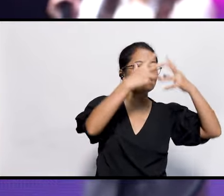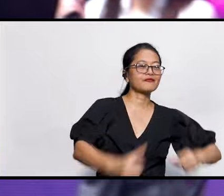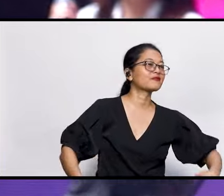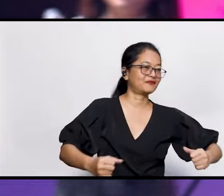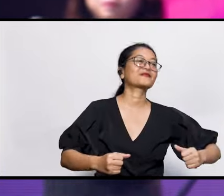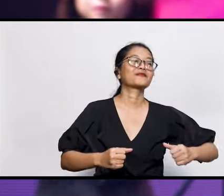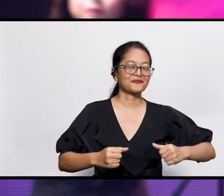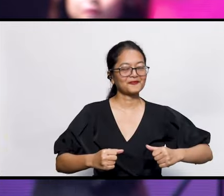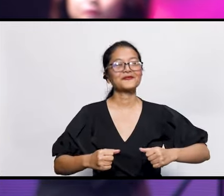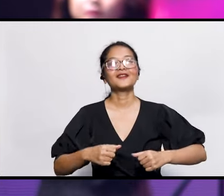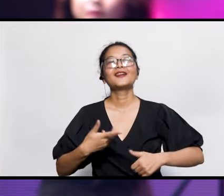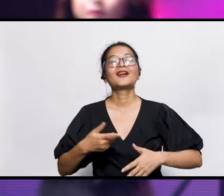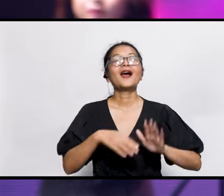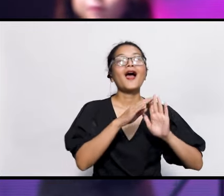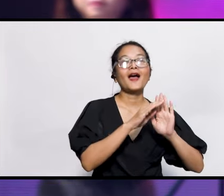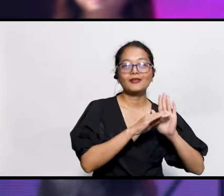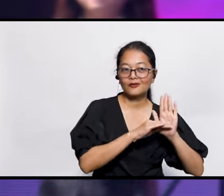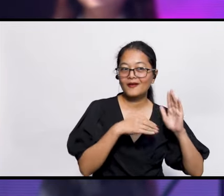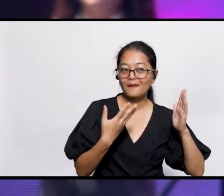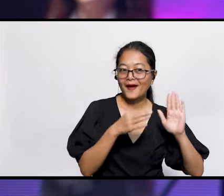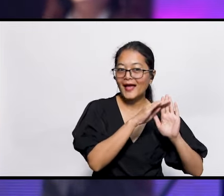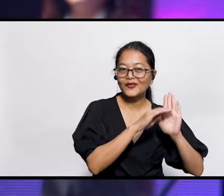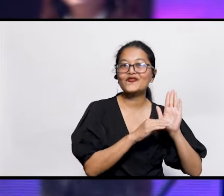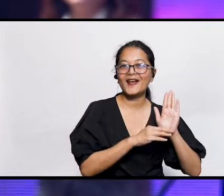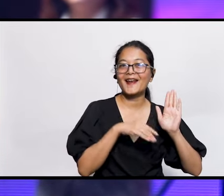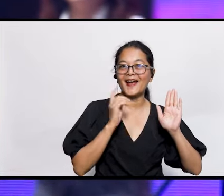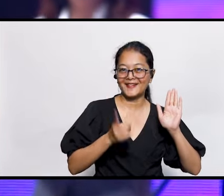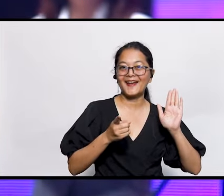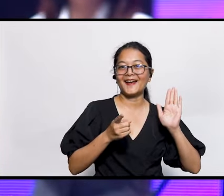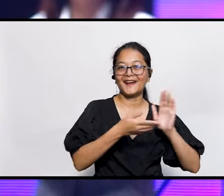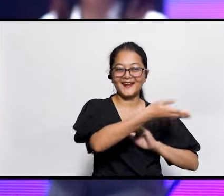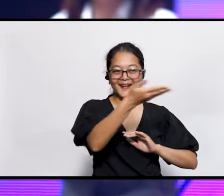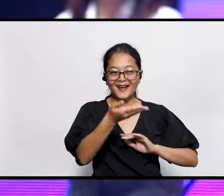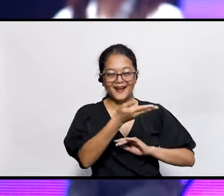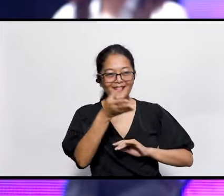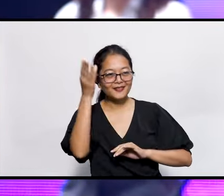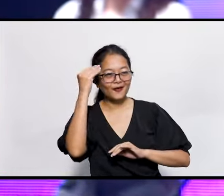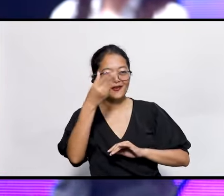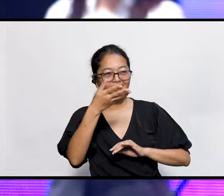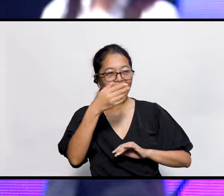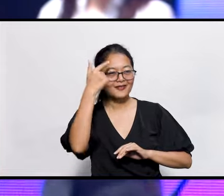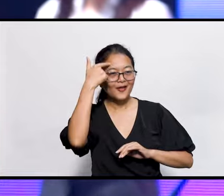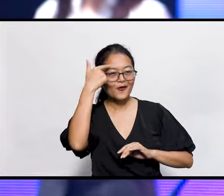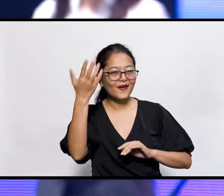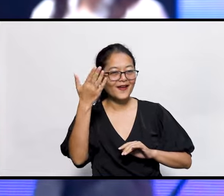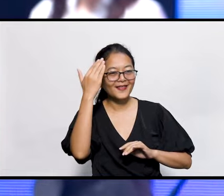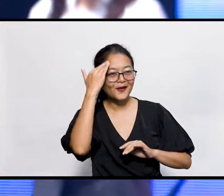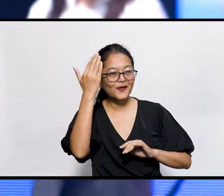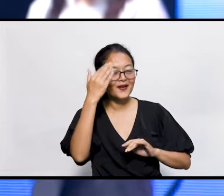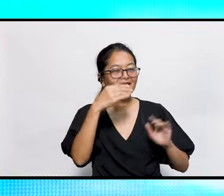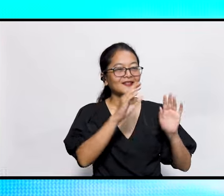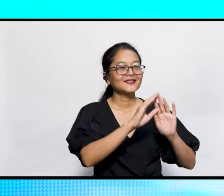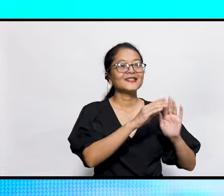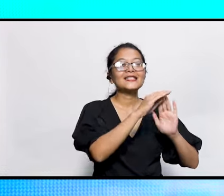amin syaratnya apa supaya Jo runtuh Anda yang di karawi syaratnya apa